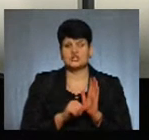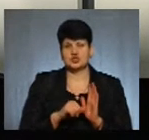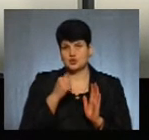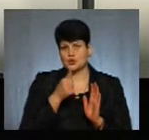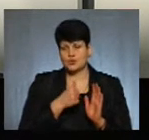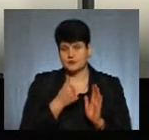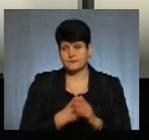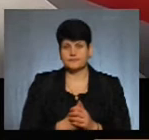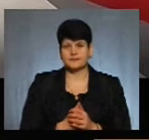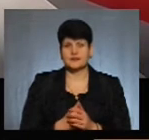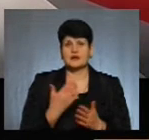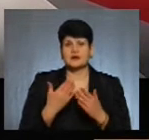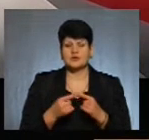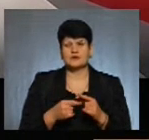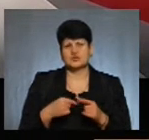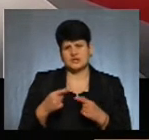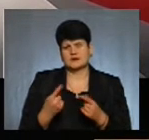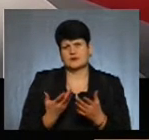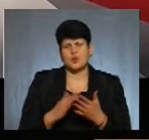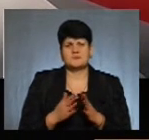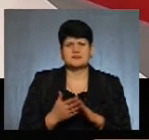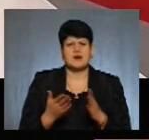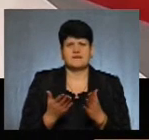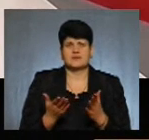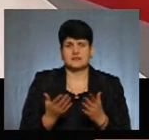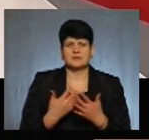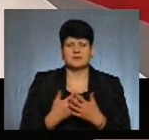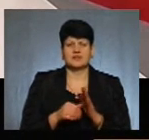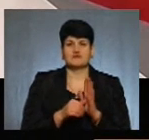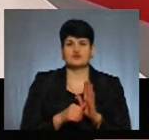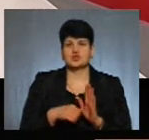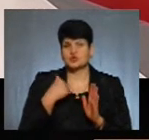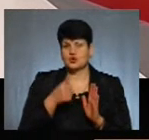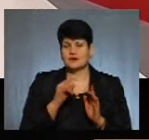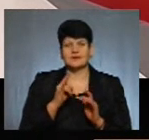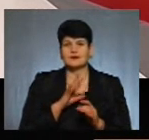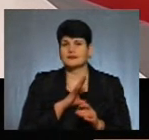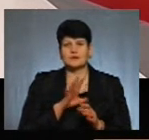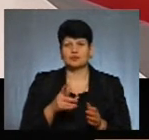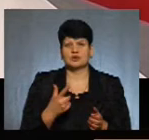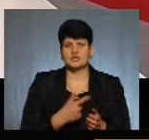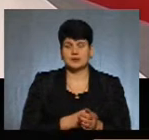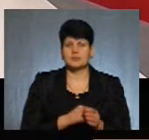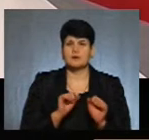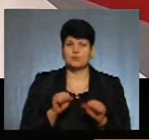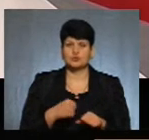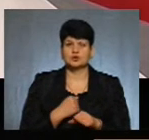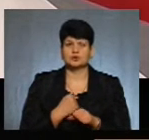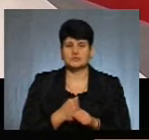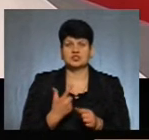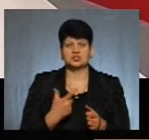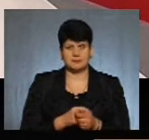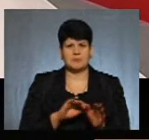років. Якщо через певні обставини, наприклад, в 6 років дитина не була щеплена, чи можна зробити